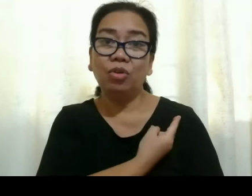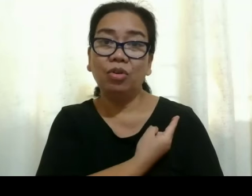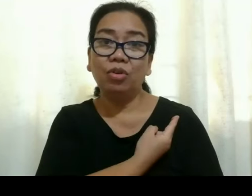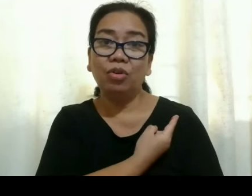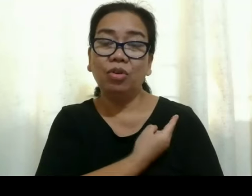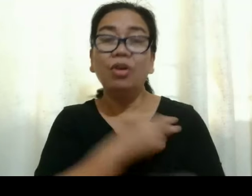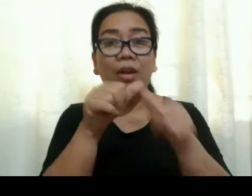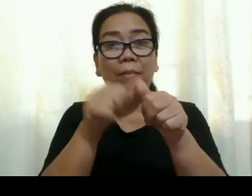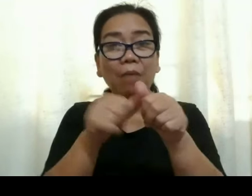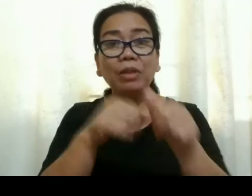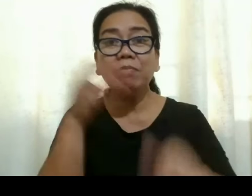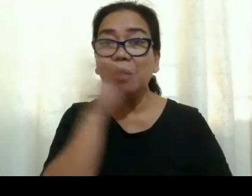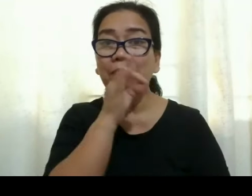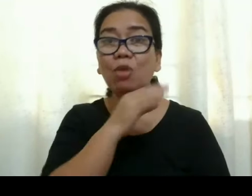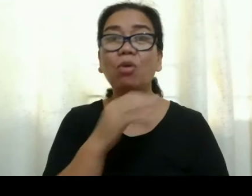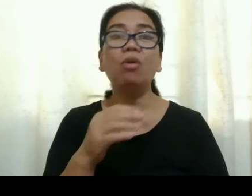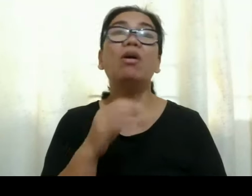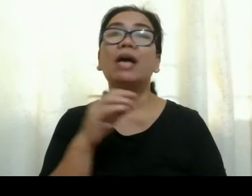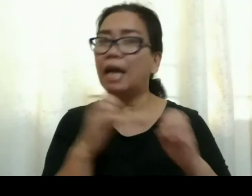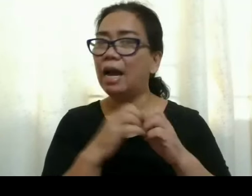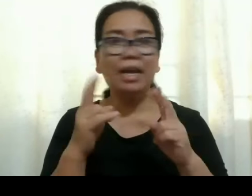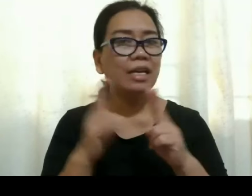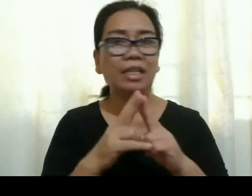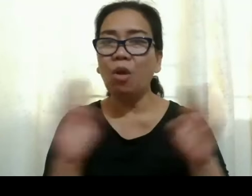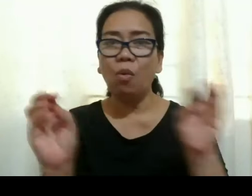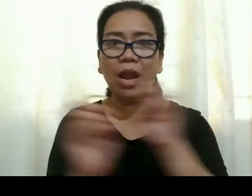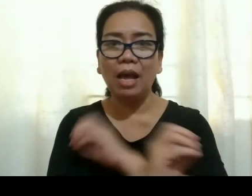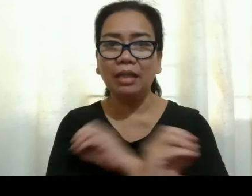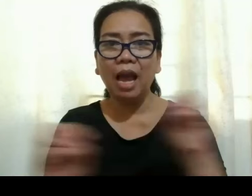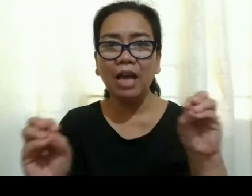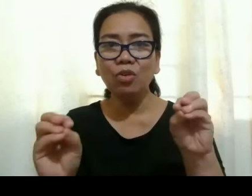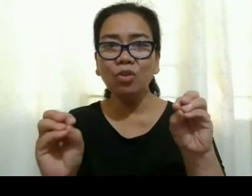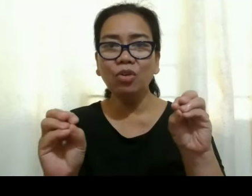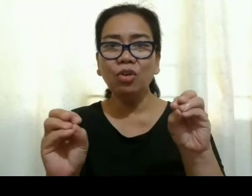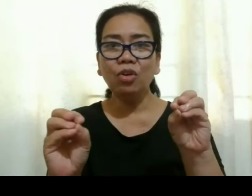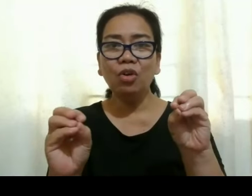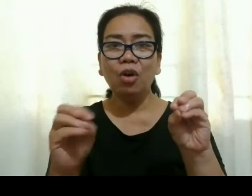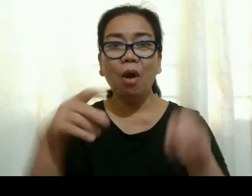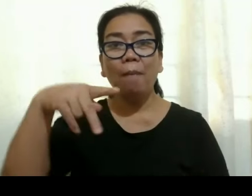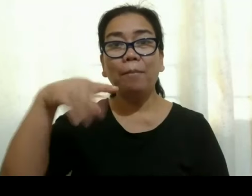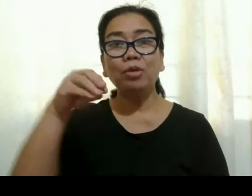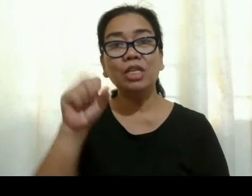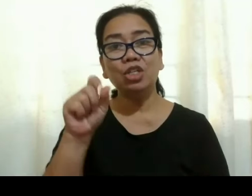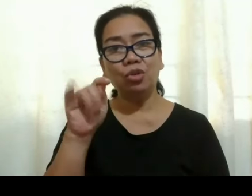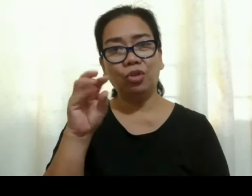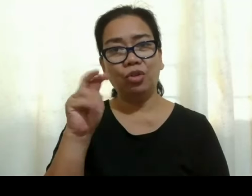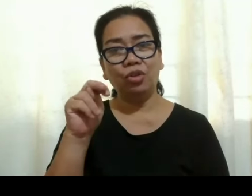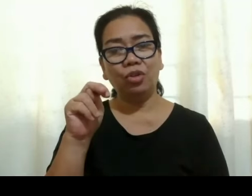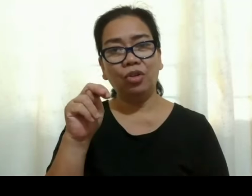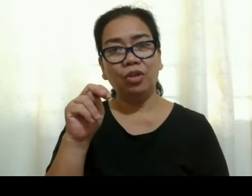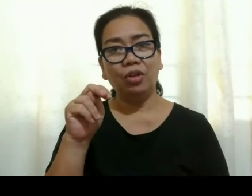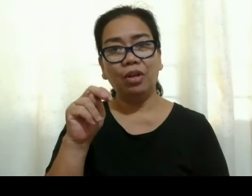tayo, na bawat Pilipino, kahit na wala tayong